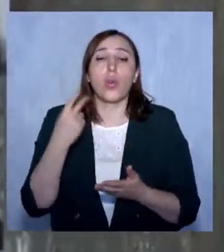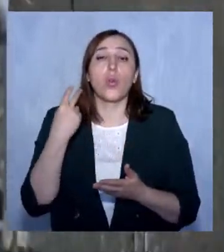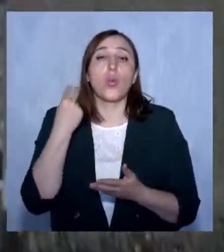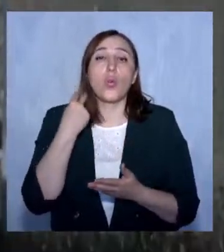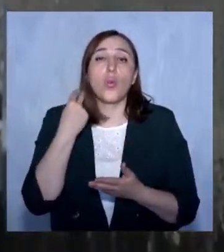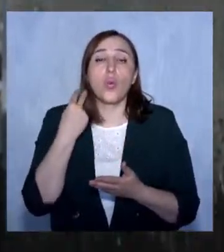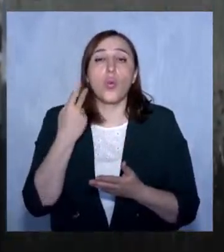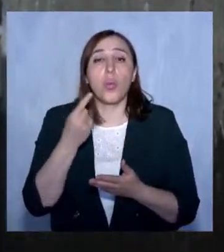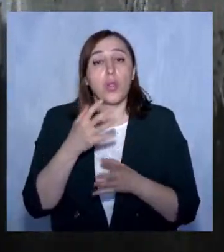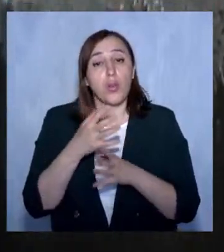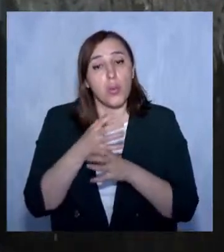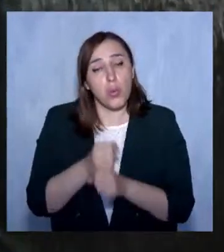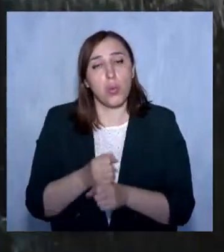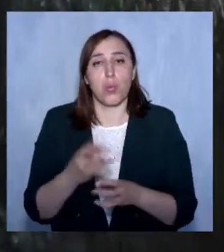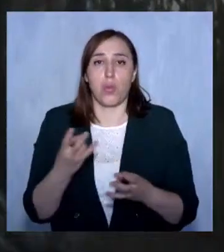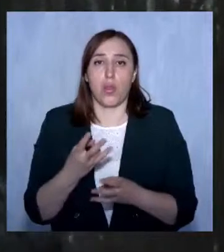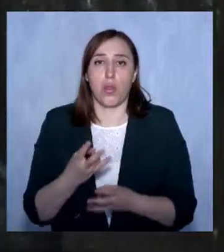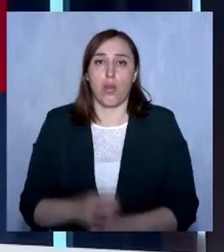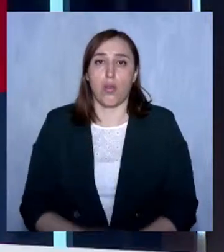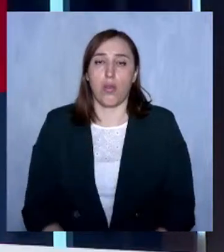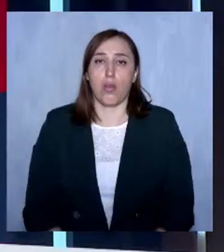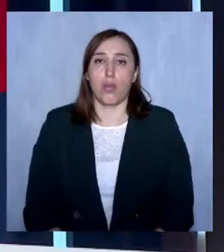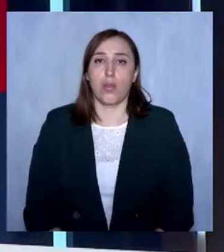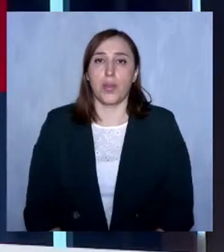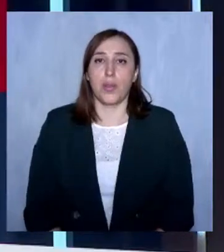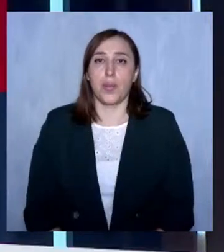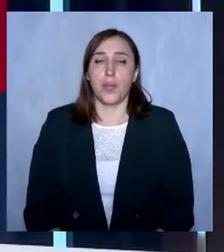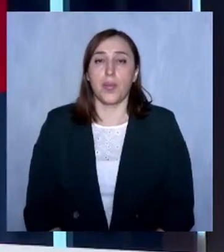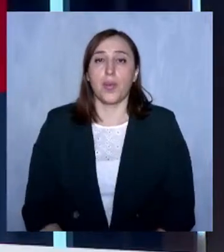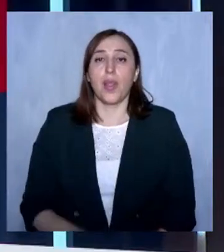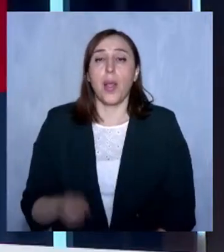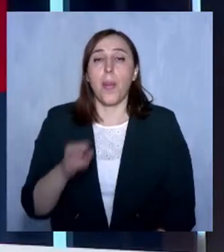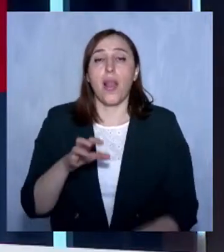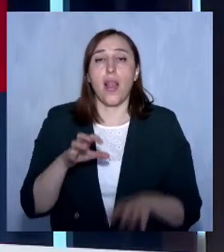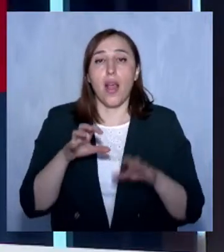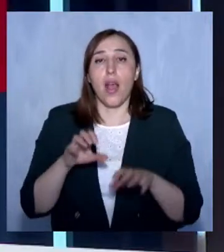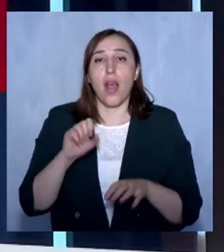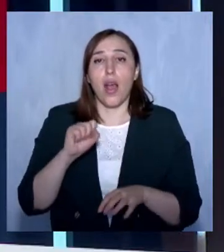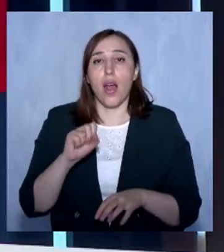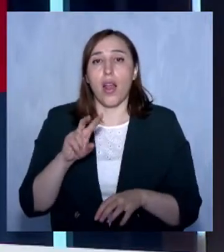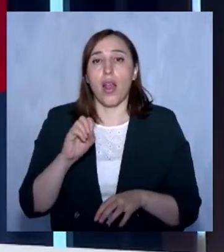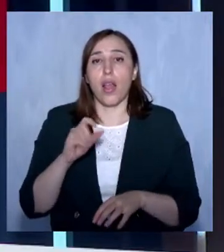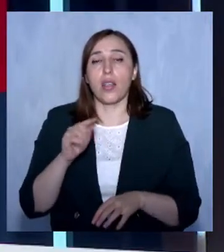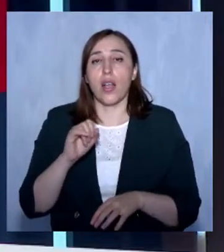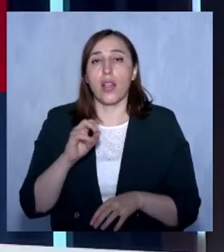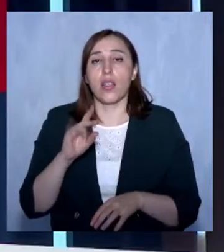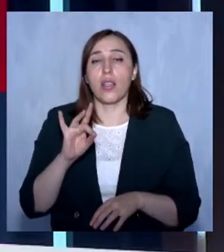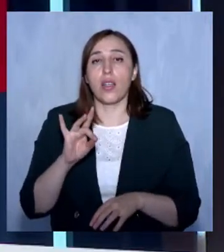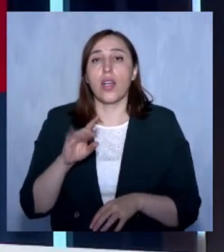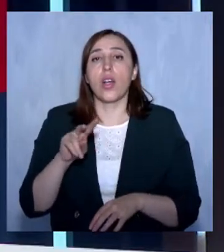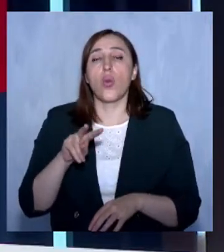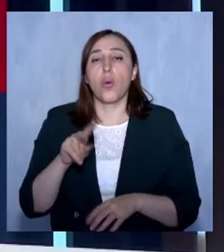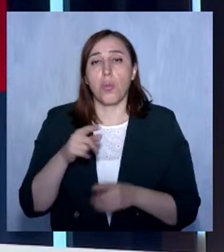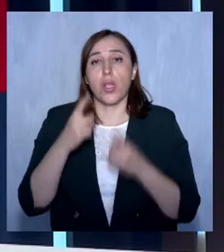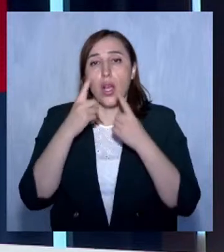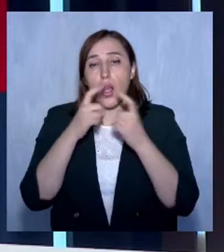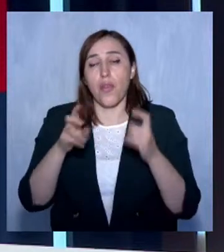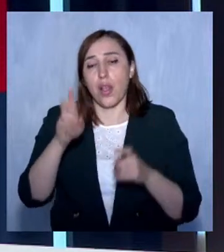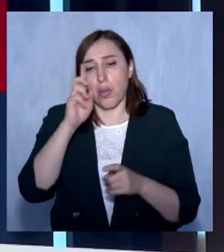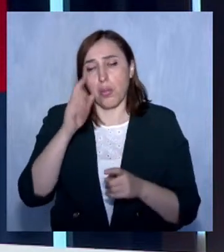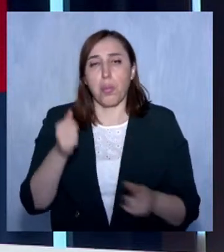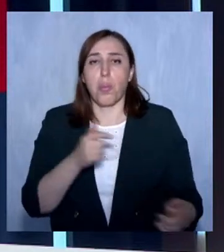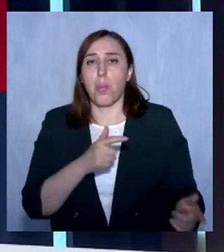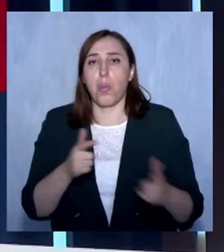հենվազեին։ Պելարուսի նախագա ալեկթյանդր լուկաշենքոն հայտարել է, որ իր երկիրը